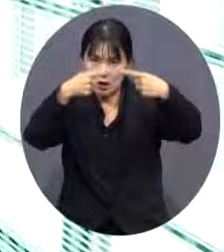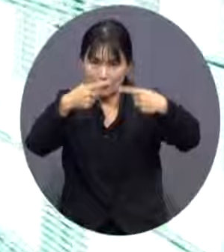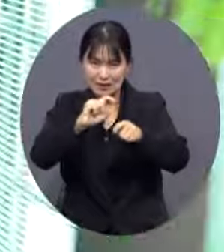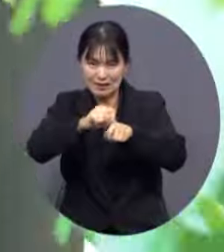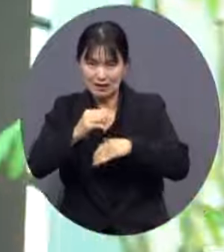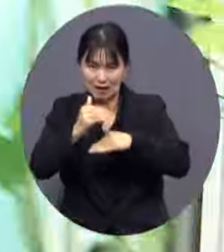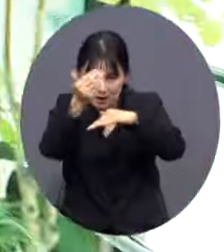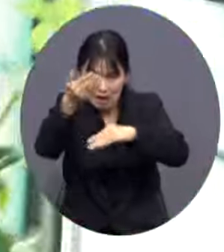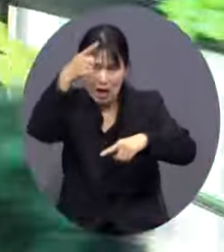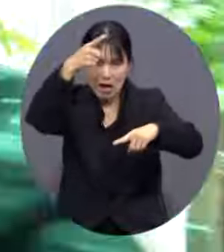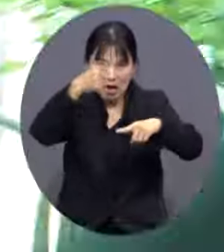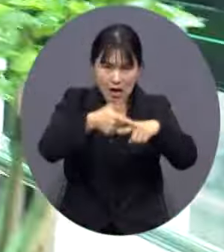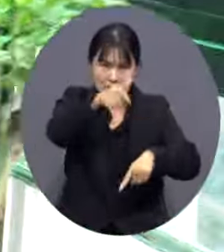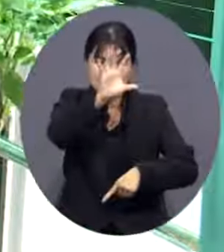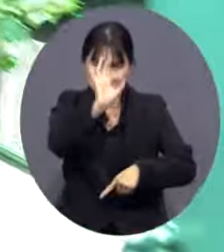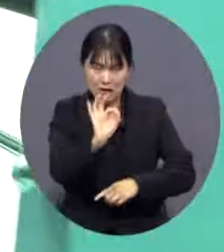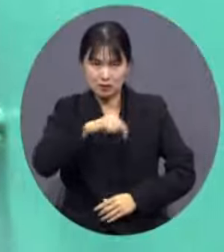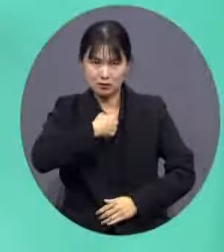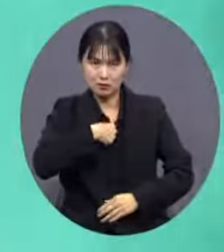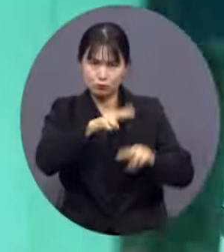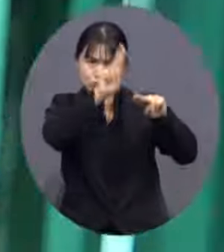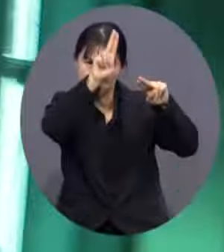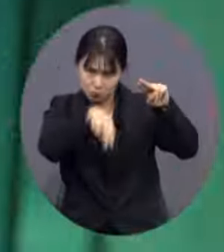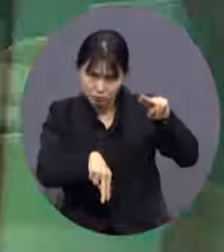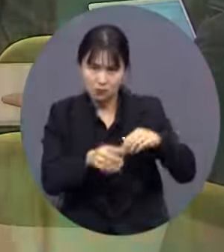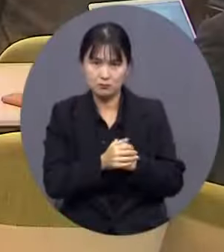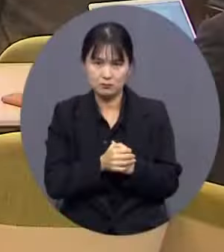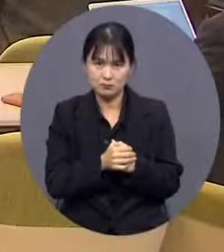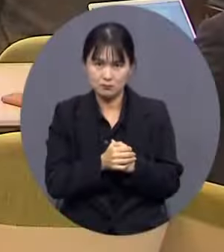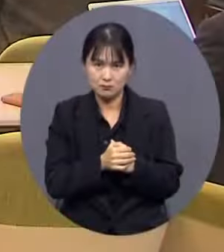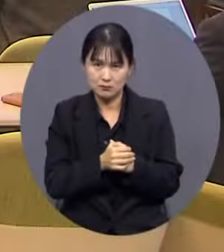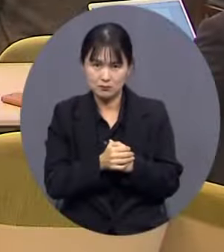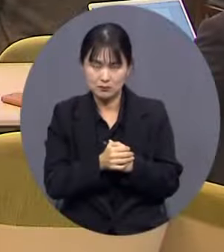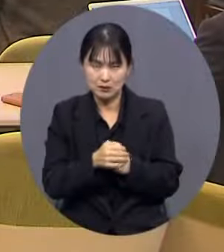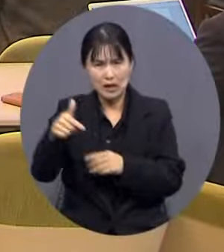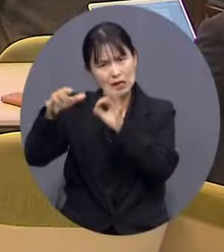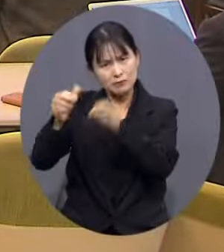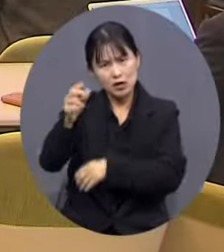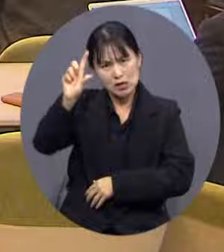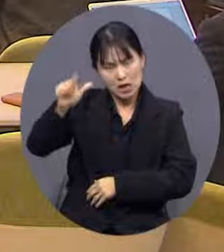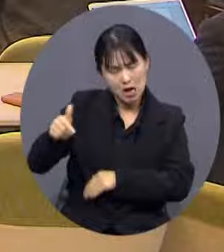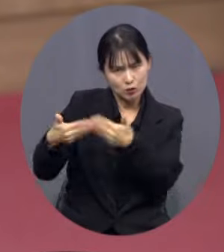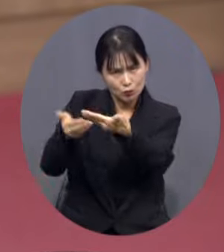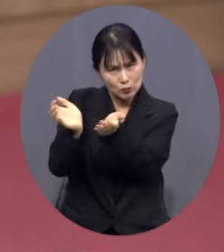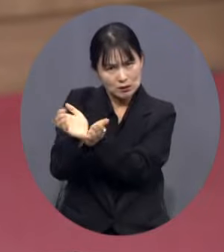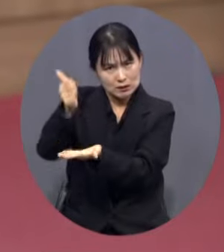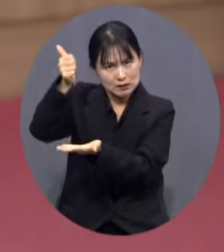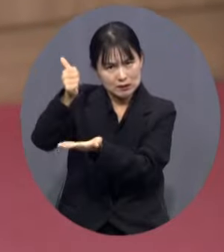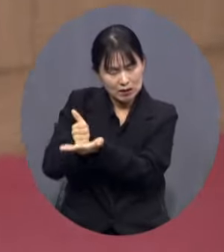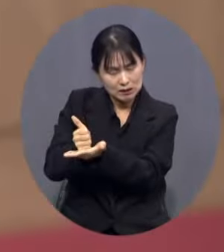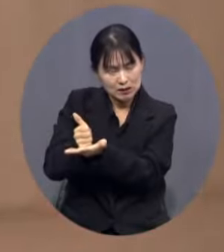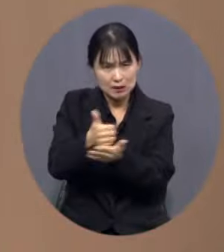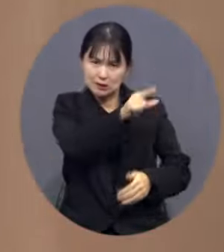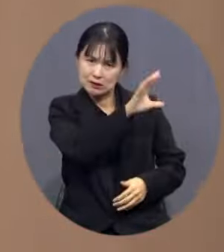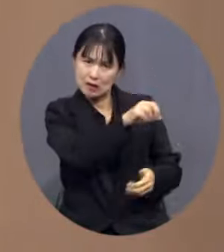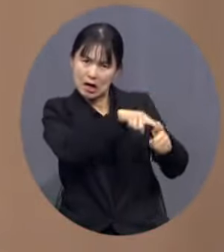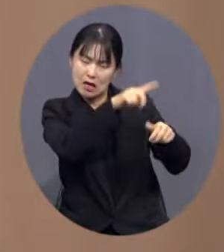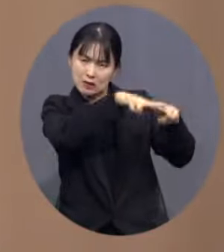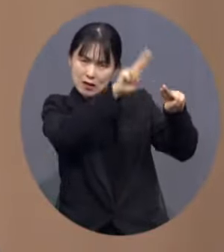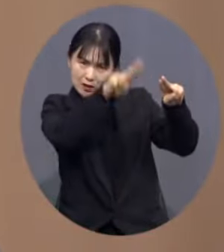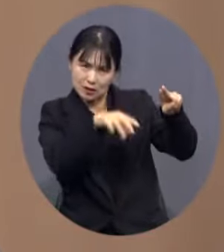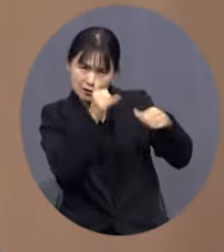시작했지만 결국 강 전 의원이 자진 사퇴했습니다. 이에 대해 김경학 제주도의회 의장은 강 전 의원의 사퇴로